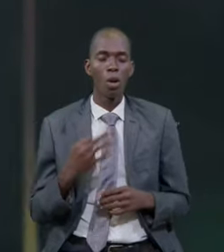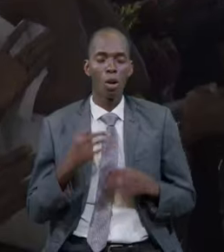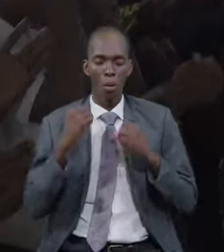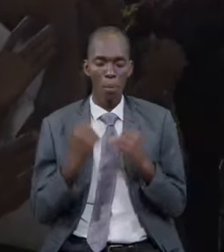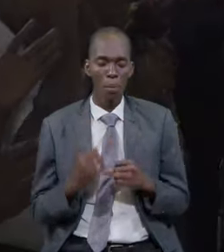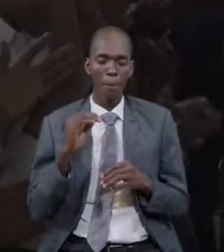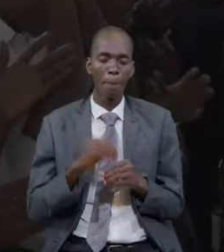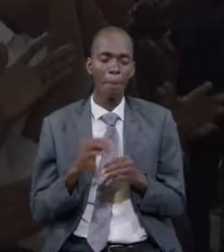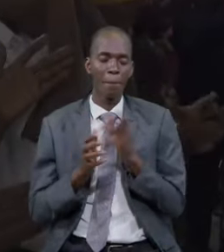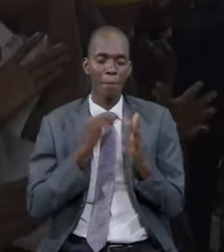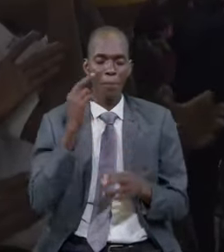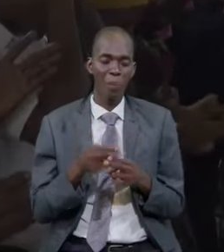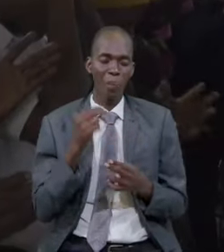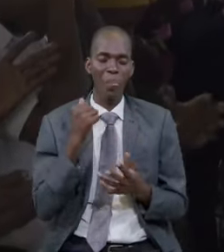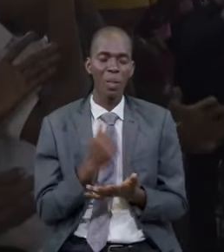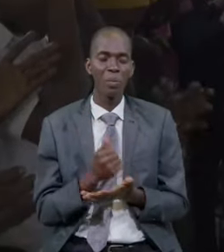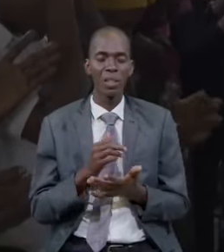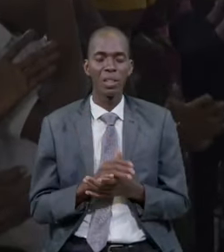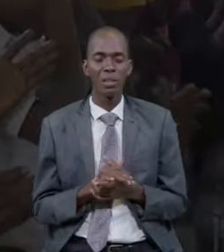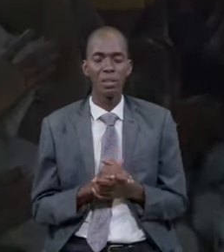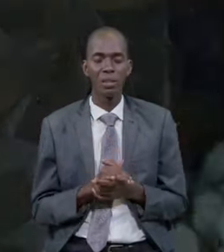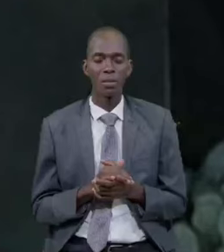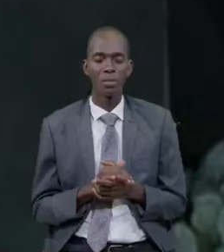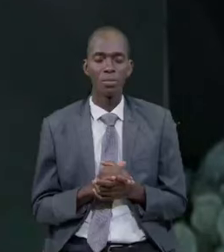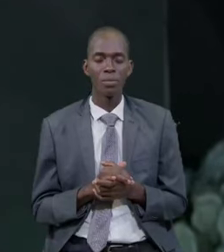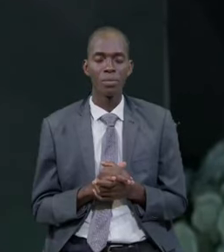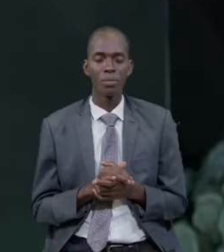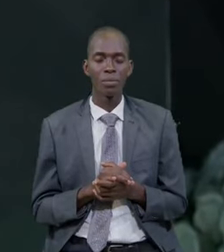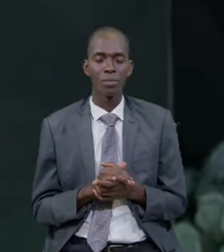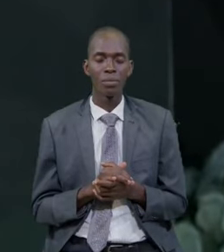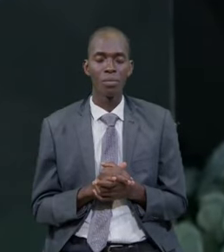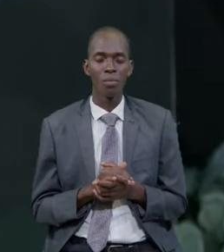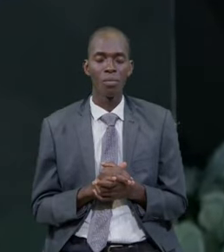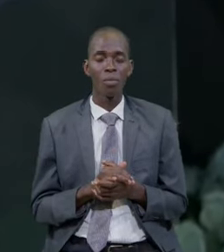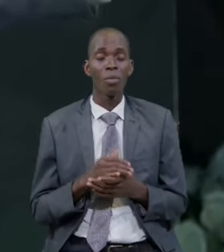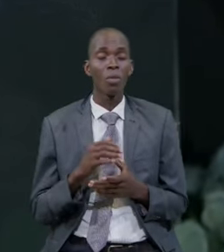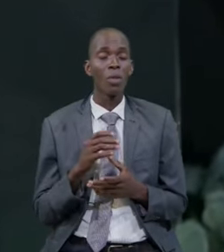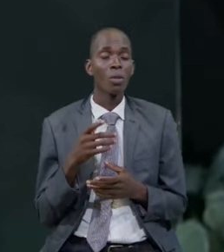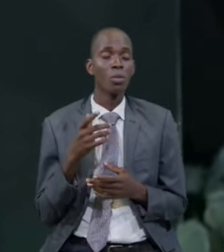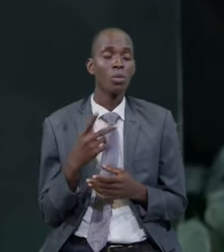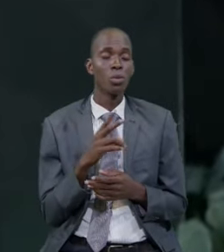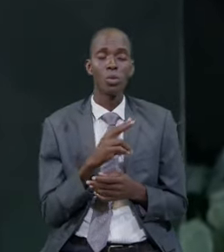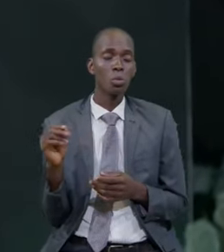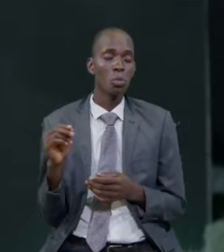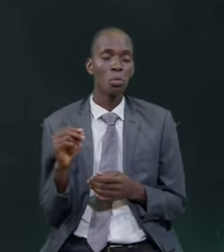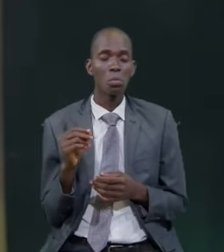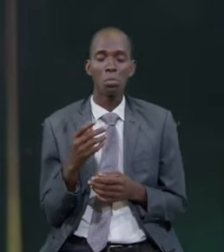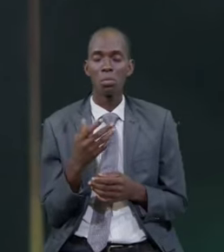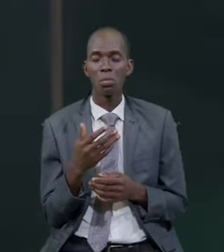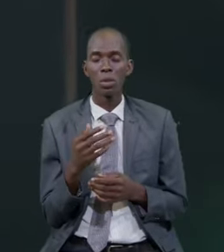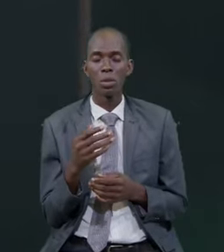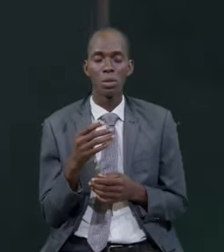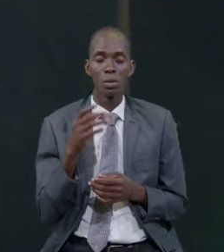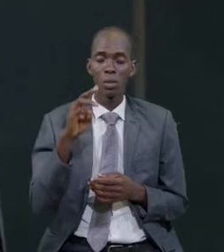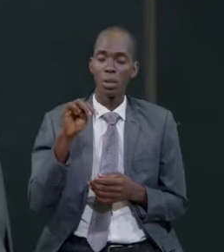de puissance au nom de Jésus. Ton manteau à toi, comme le manteau d'Élie